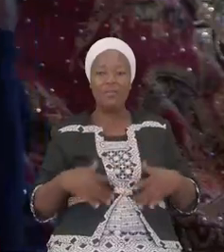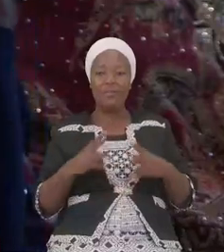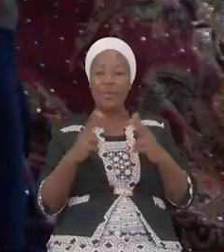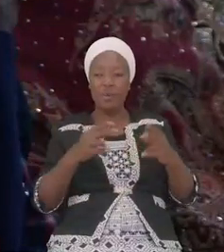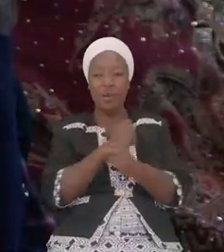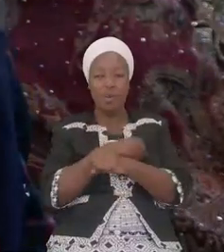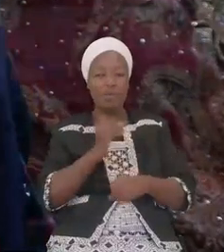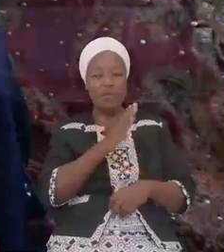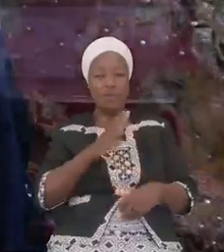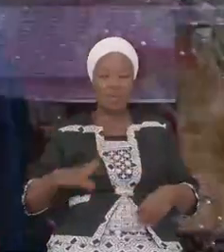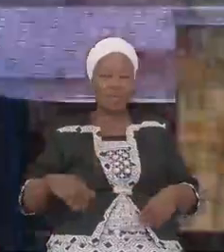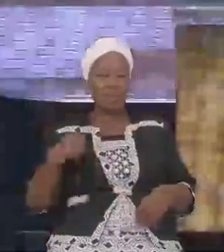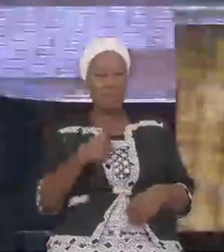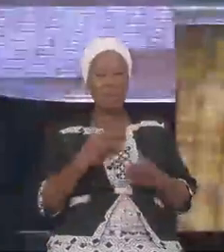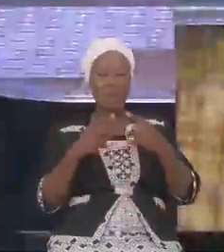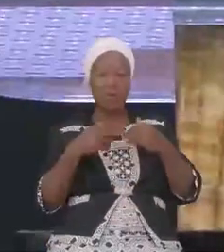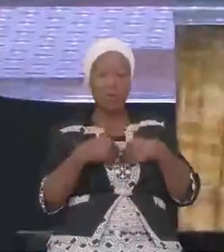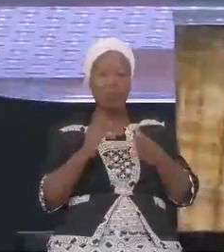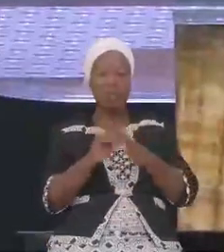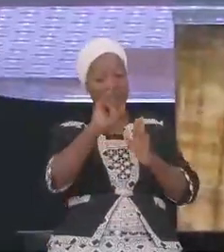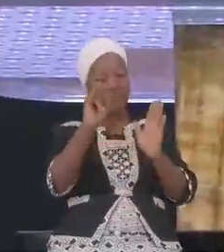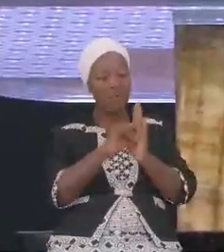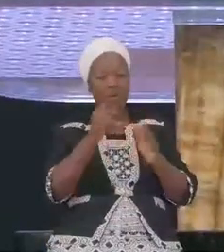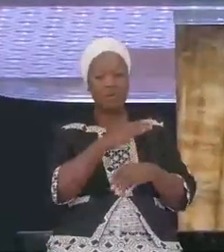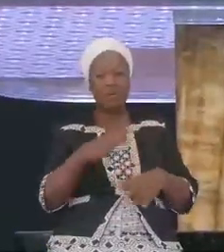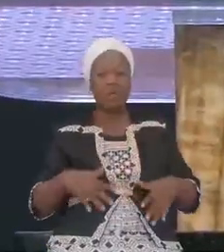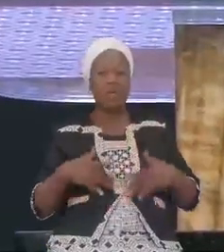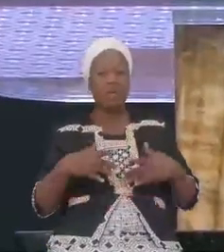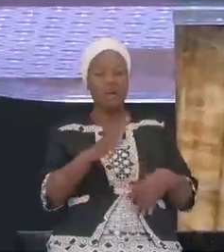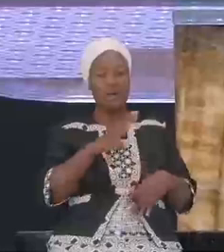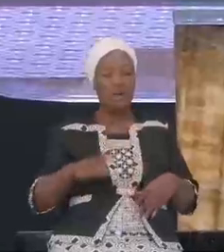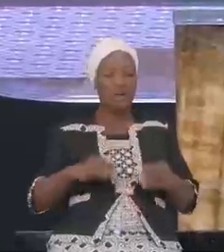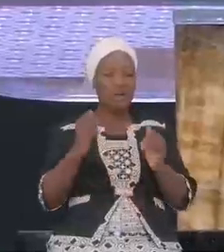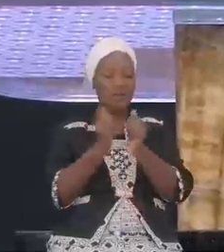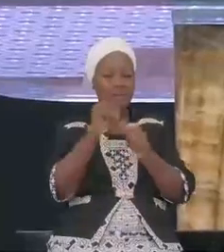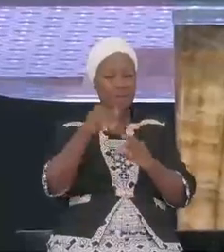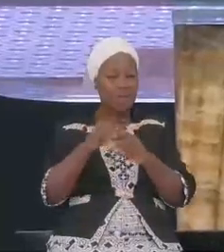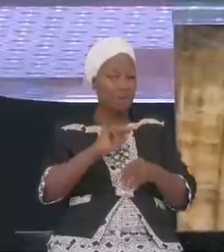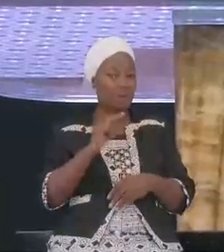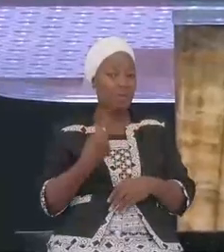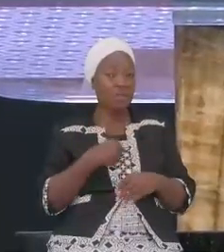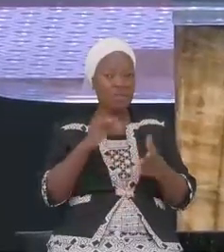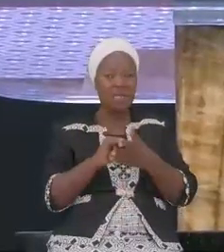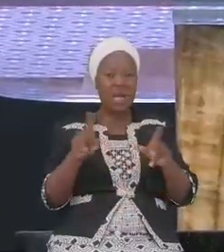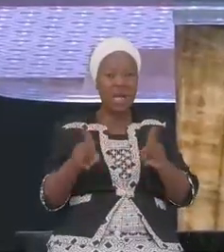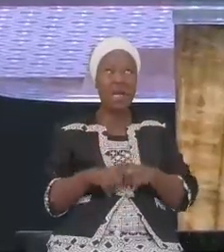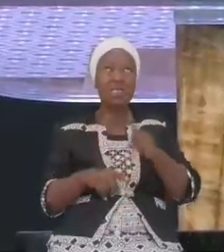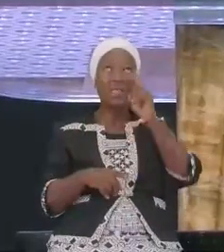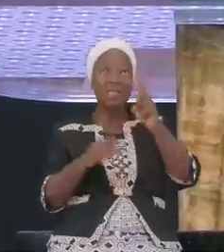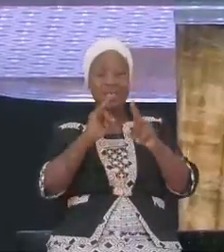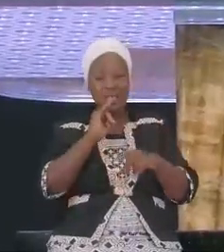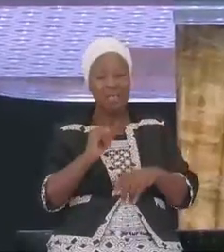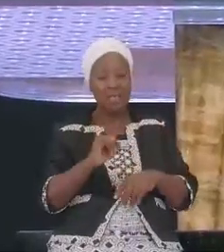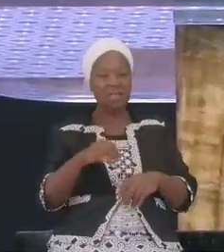avoir l'image de Christ en nous. Que tel il est, tel nous